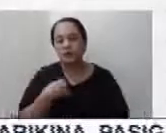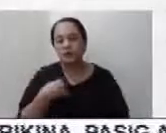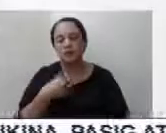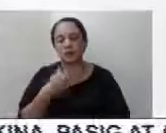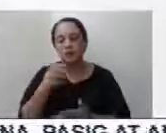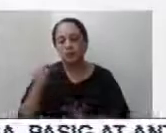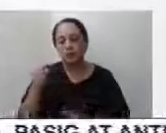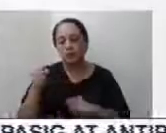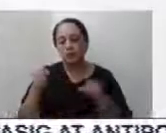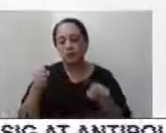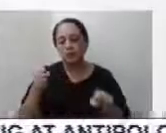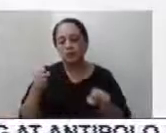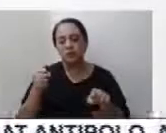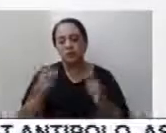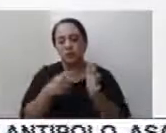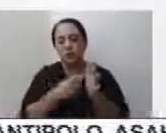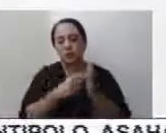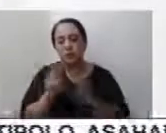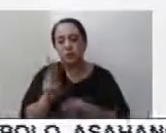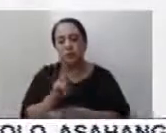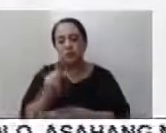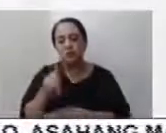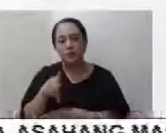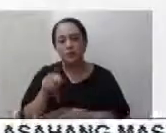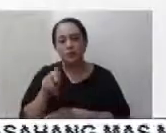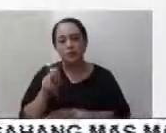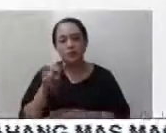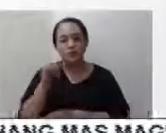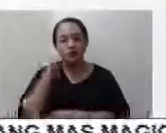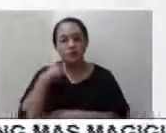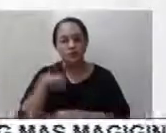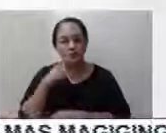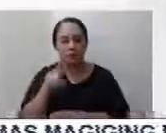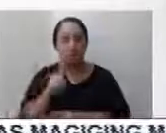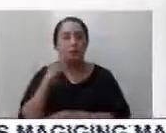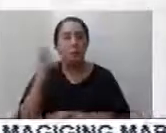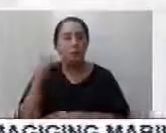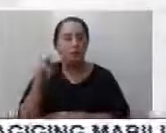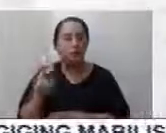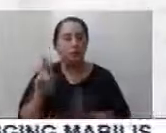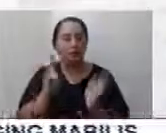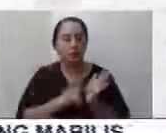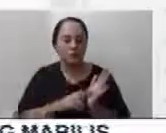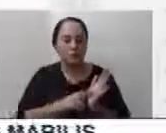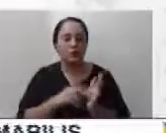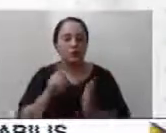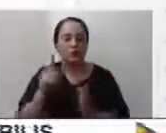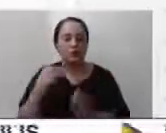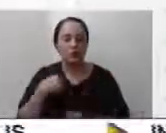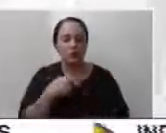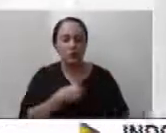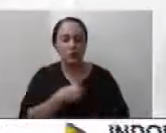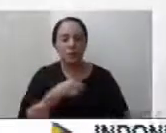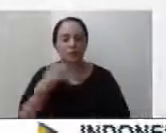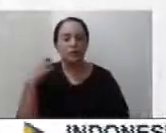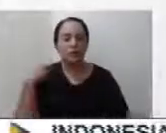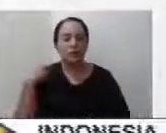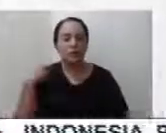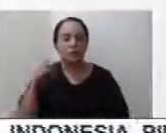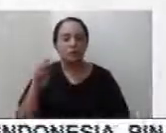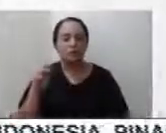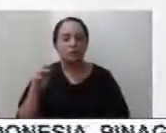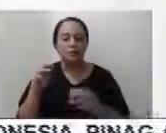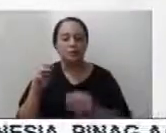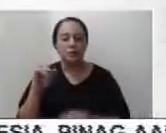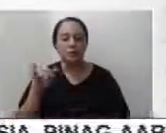unang-una po, tumutulong po ako sa pamilya ko, tumutulong sa mga gastusin sa bahay po, tumutulong